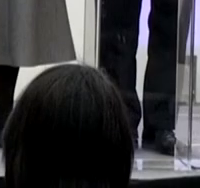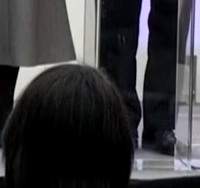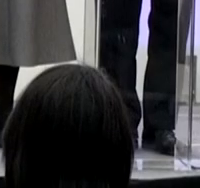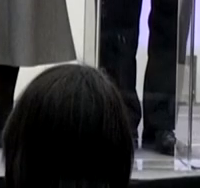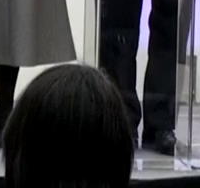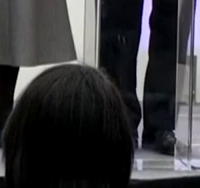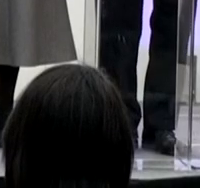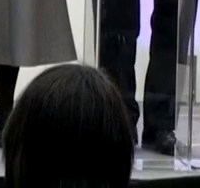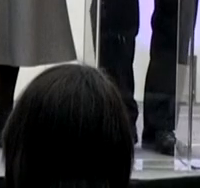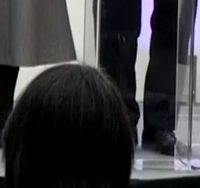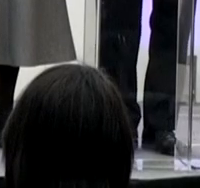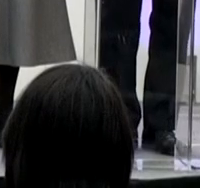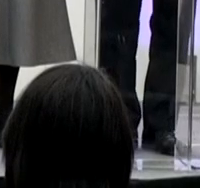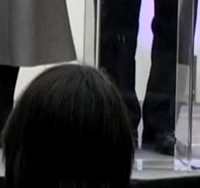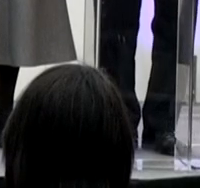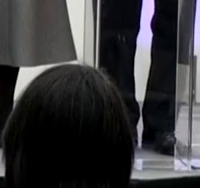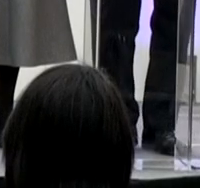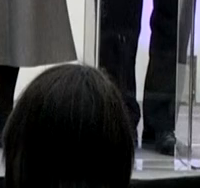בעבור שאנו מתפללים לעילוי